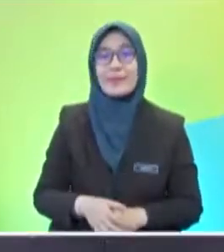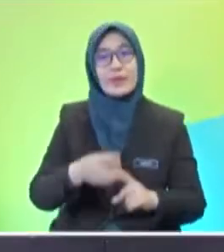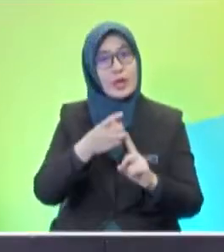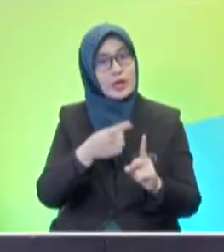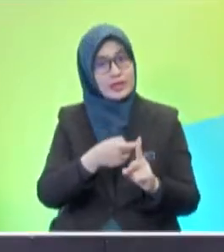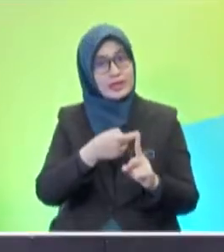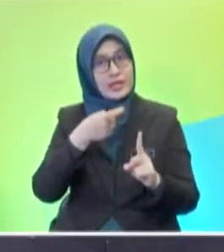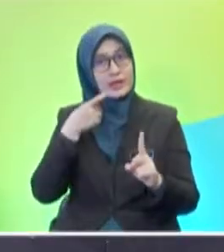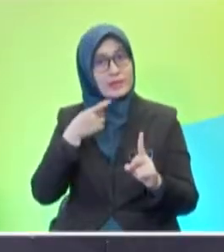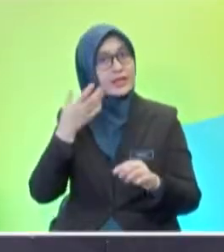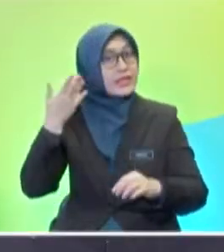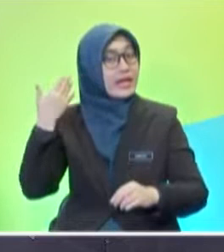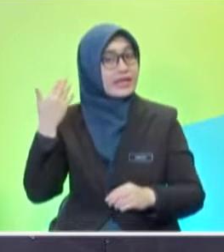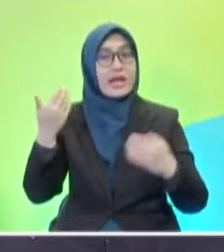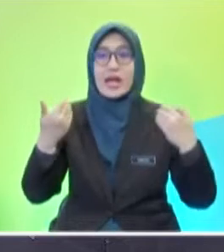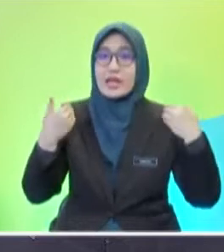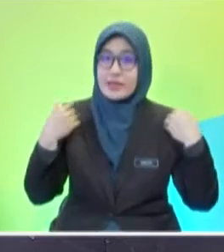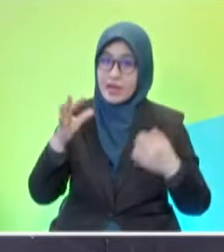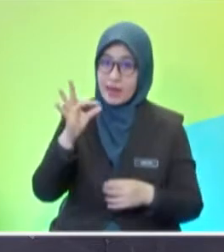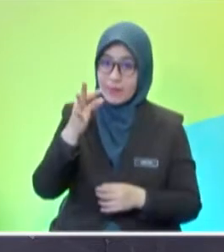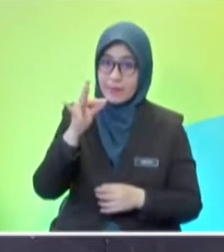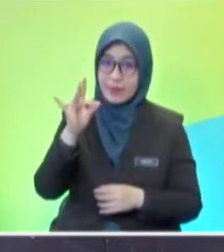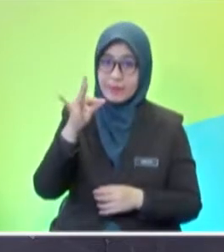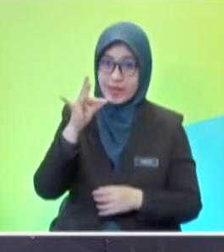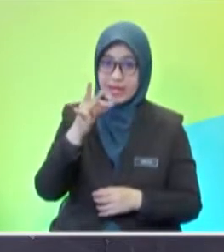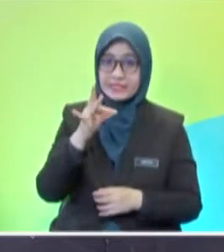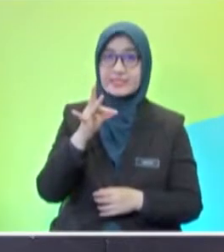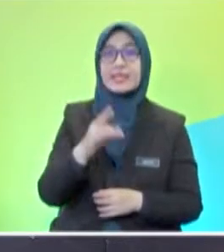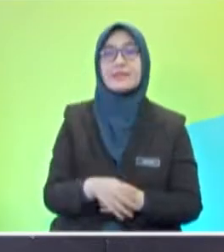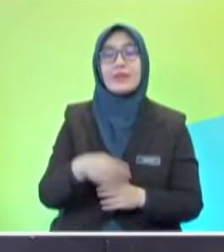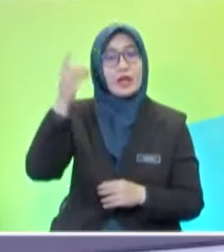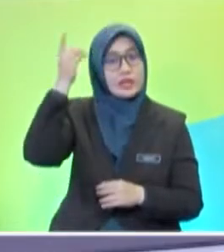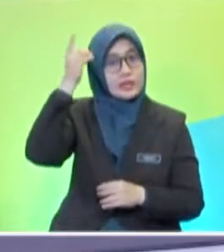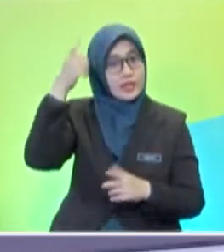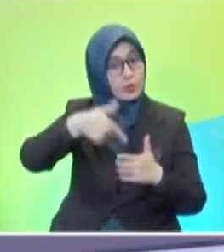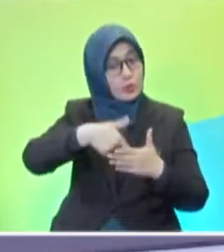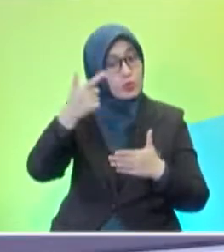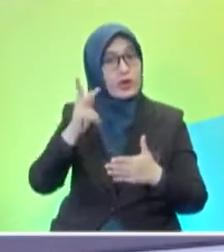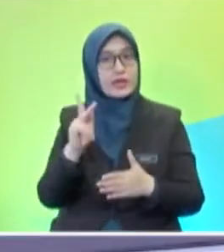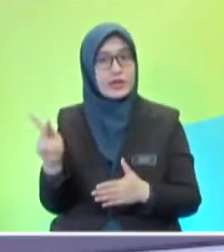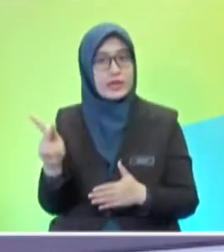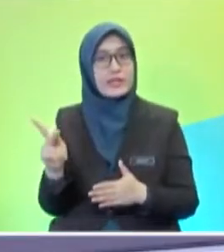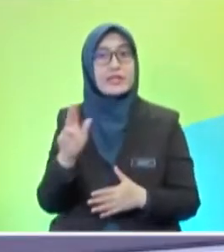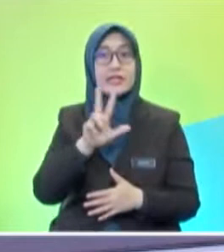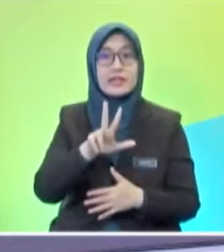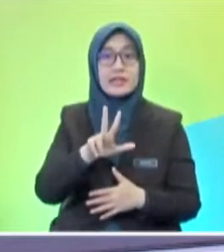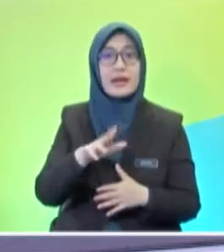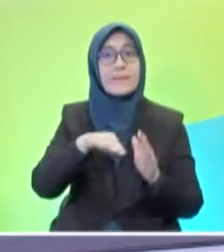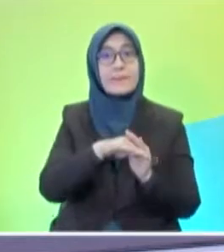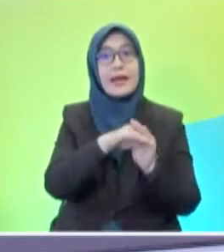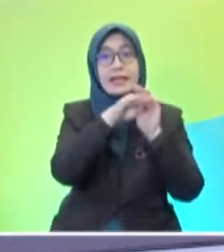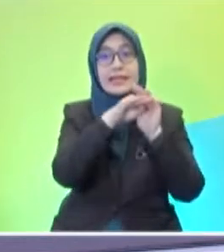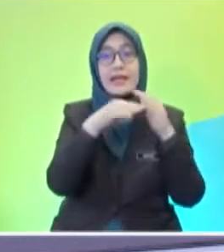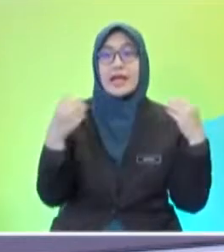yang asal tadi yaitu 18 dan dapat keluarkan tiga baginya ialah 15 makin sedikit